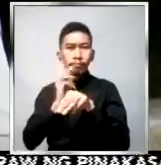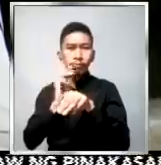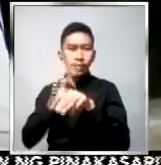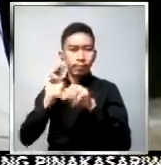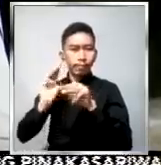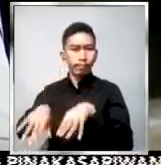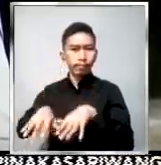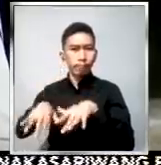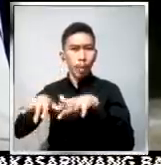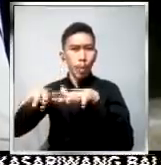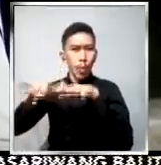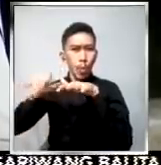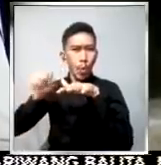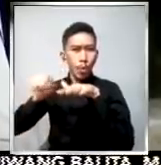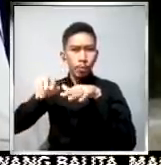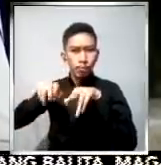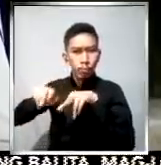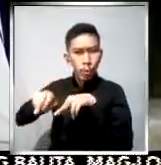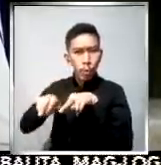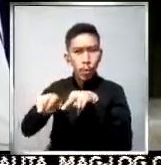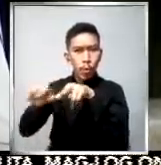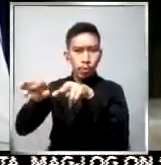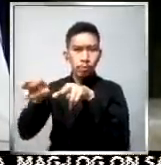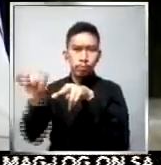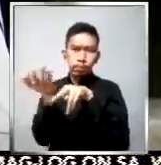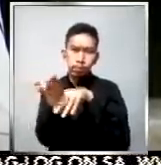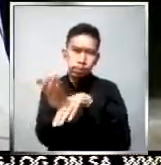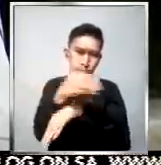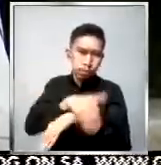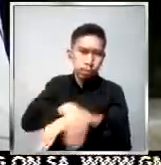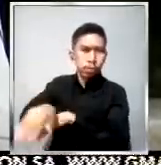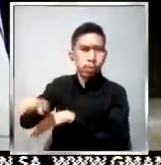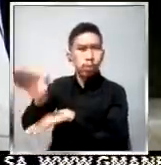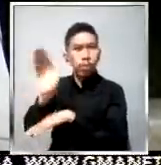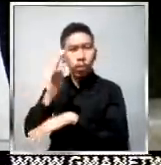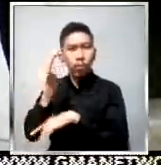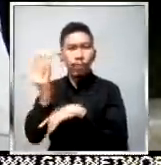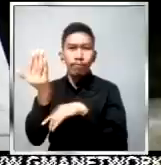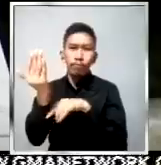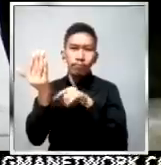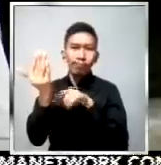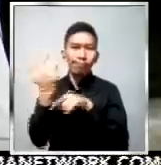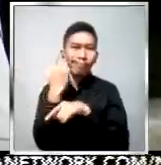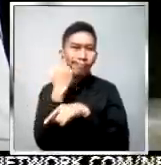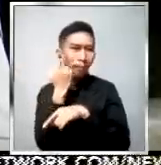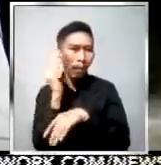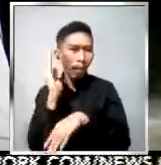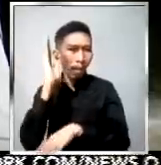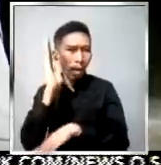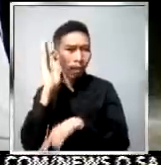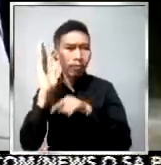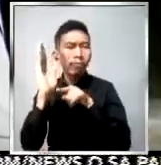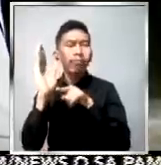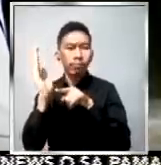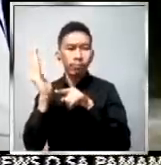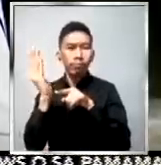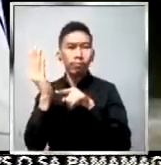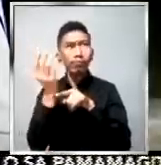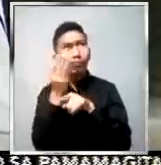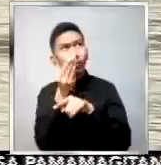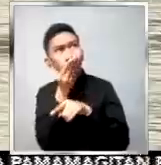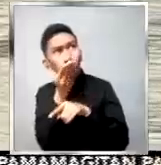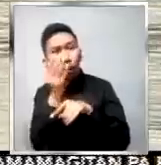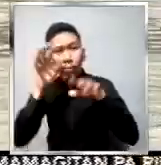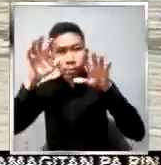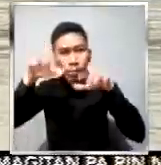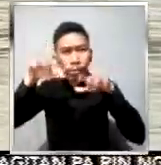River sa buong magdamag hanggang kaninang tanghali kahit pa panakanakang ambon na lang ang naranasan dito.